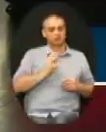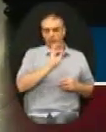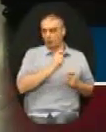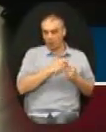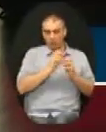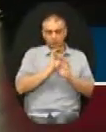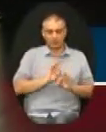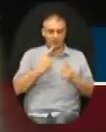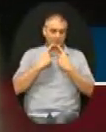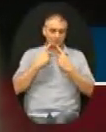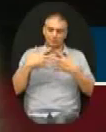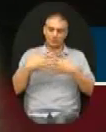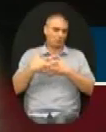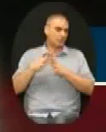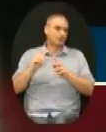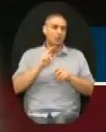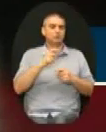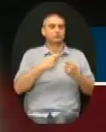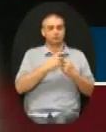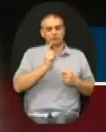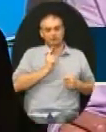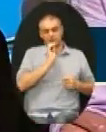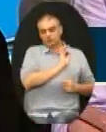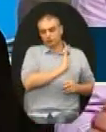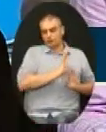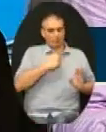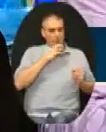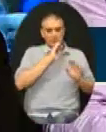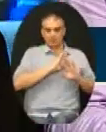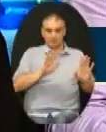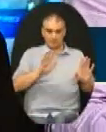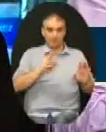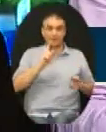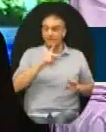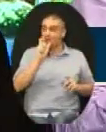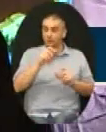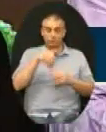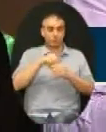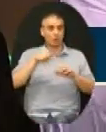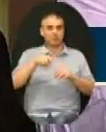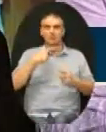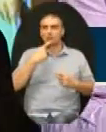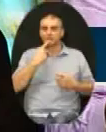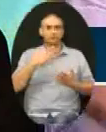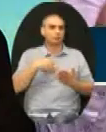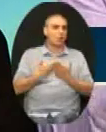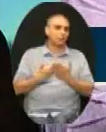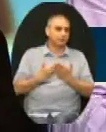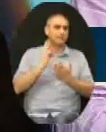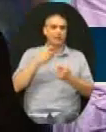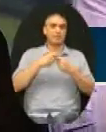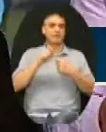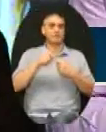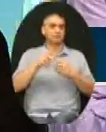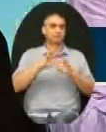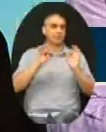קשור בכלל למסע ומתן הקואליציוני, עניין אישי שנוגע לצנעת הפרט, לא נפרט בעניין הזה. אבל אנשים במשכן, דוברים, יועצים, גם חברי